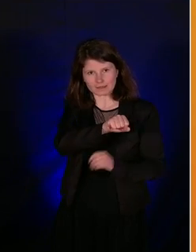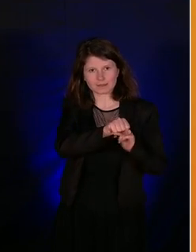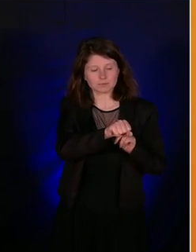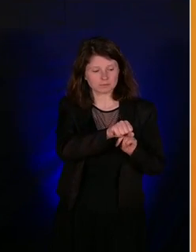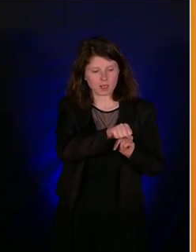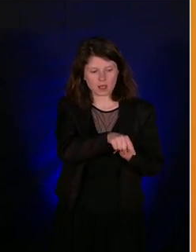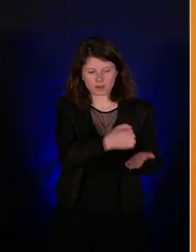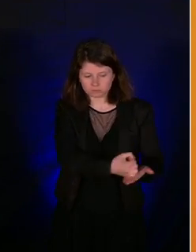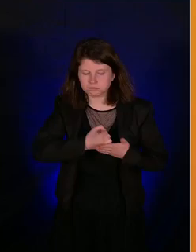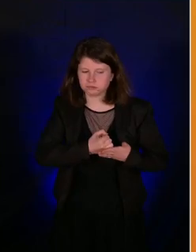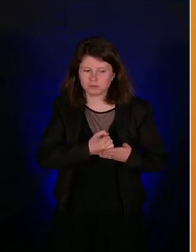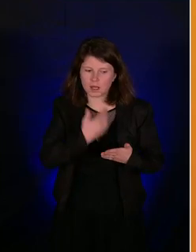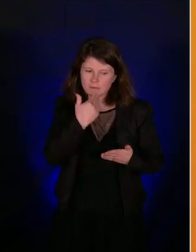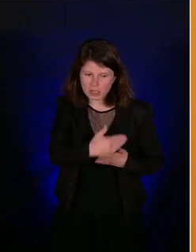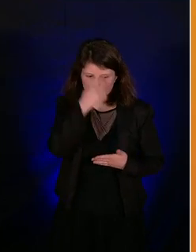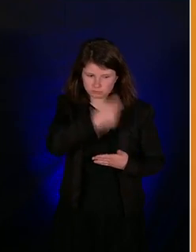sereinement